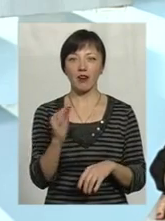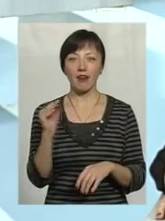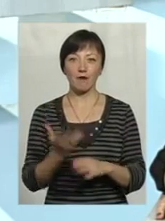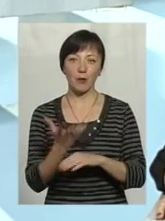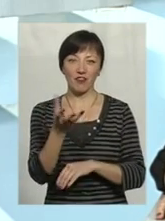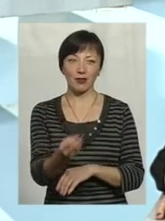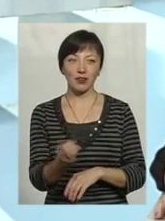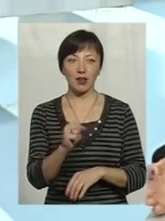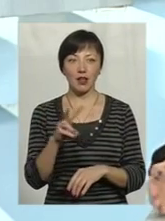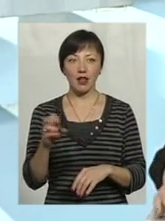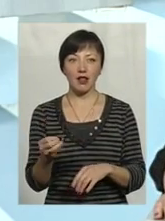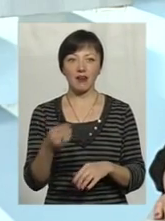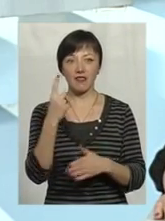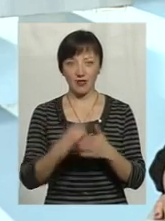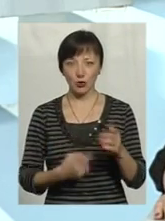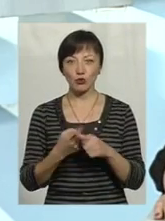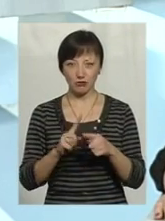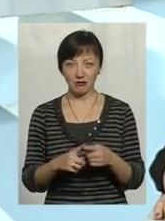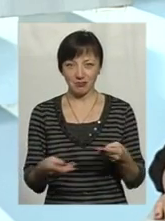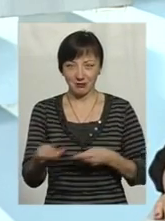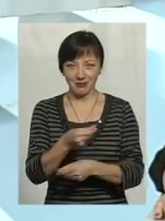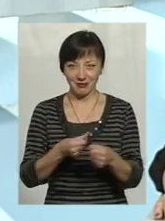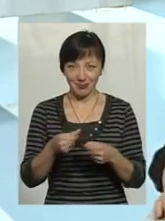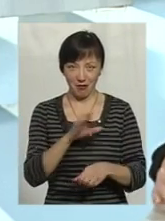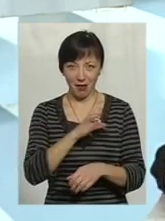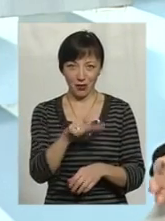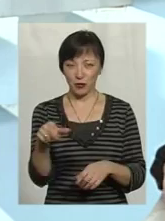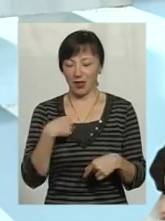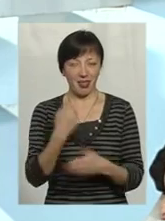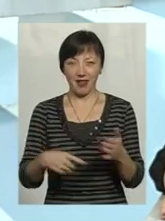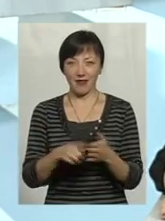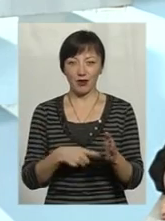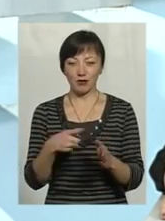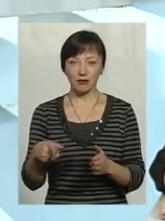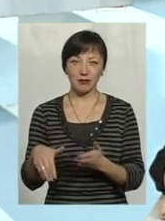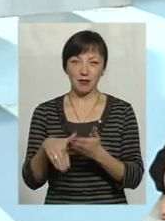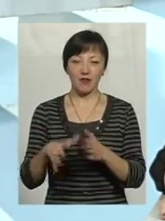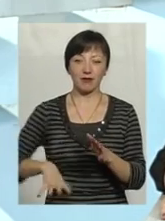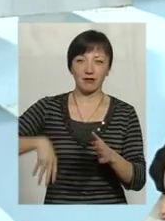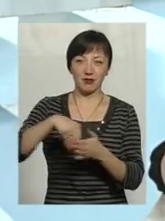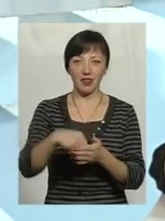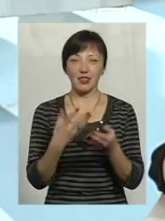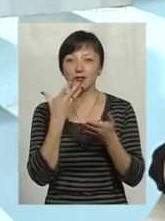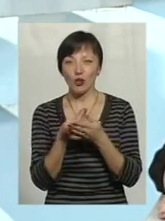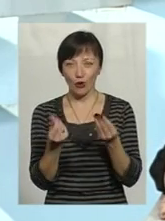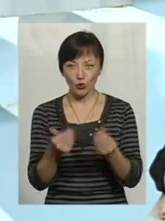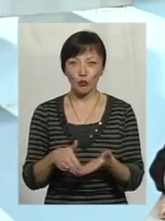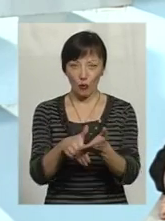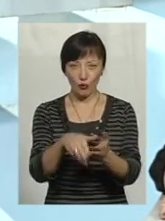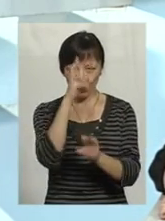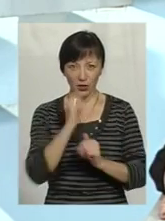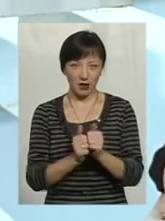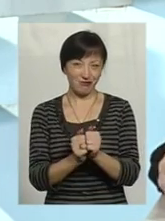профінансувати. Але ну, ви вірите, що вони скинуться? Я не вірю, що вони витягнуть свої доходи з кишені і допоможуть